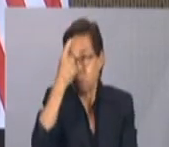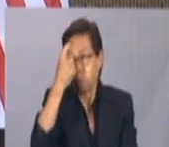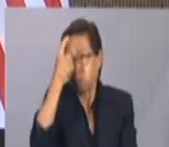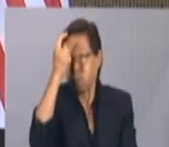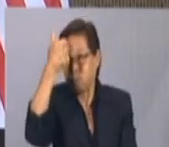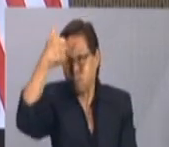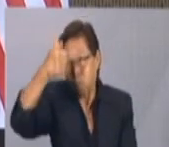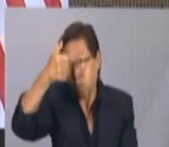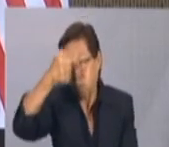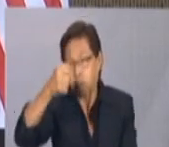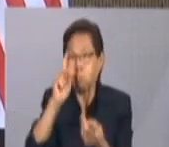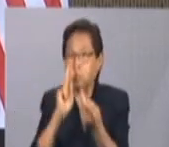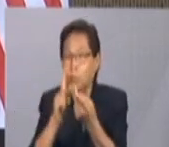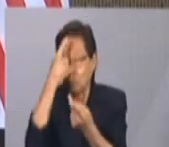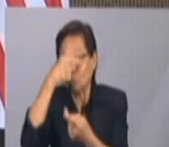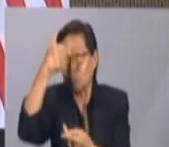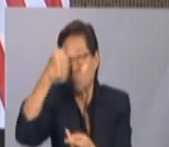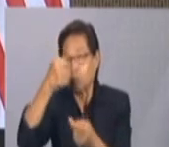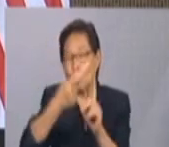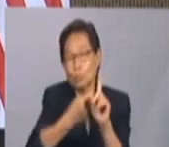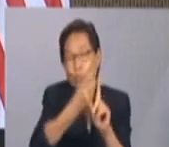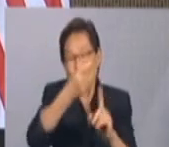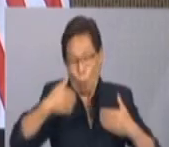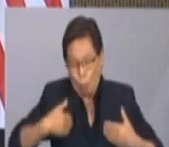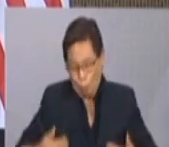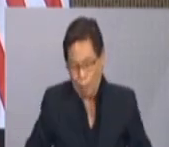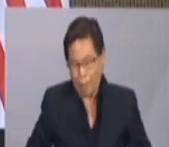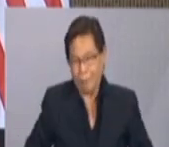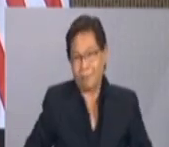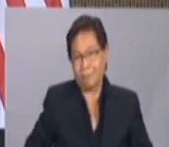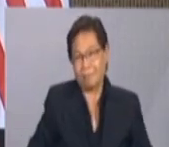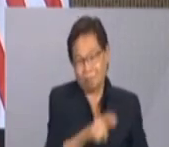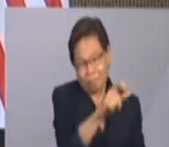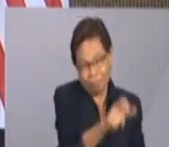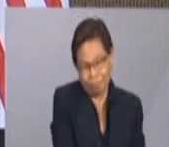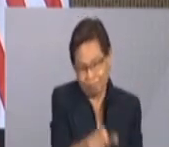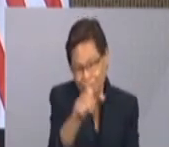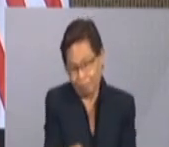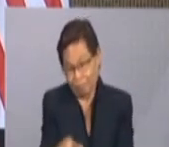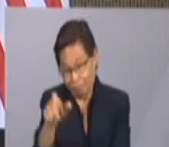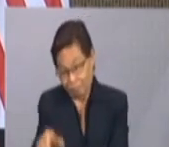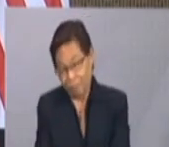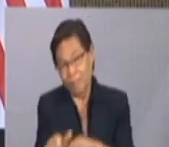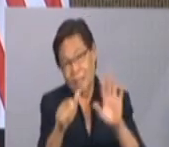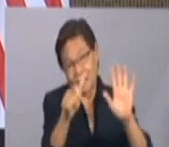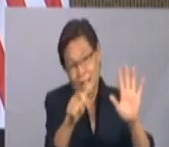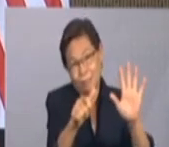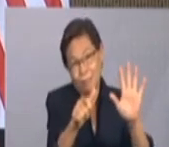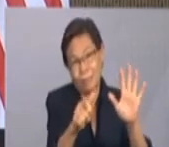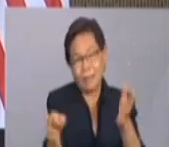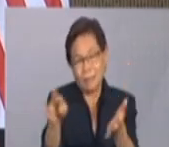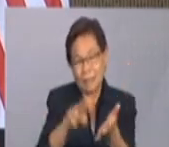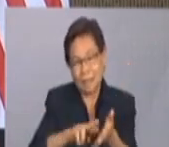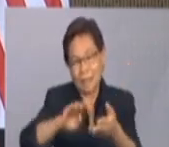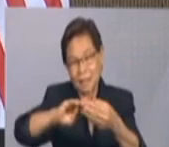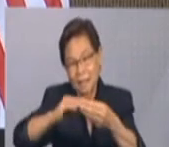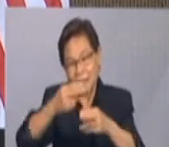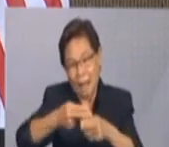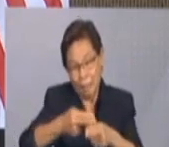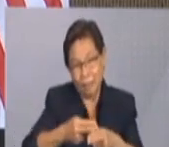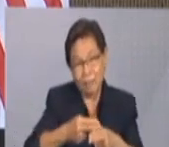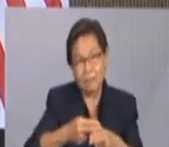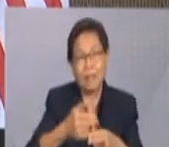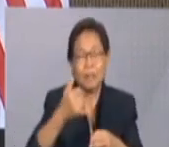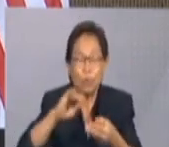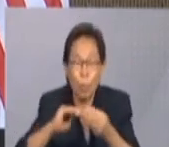untuk periksa suhu badan pelanggan Hai keenam catat name dan nomor telepon